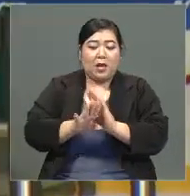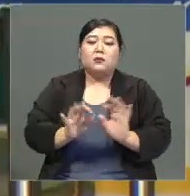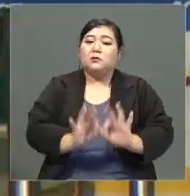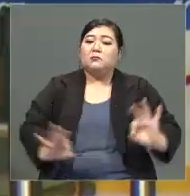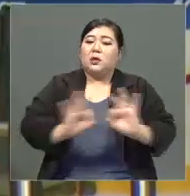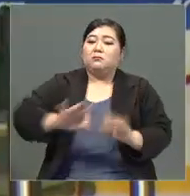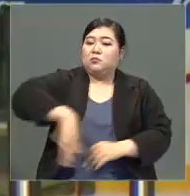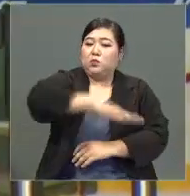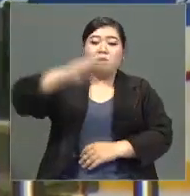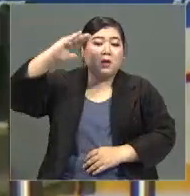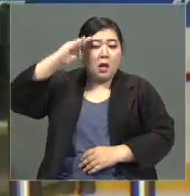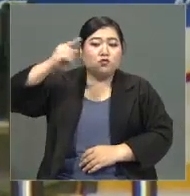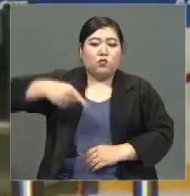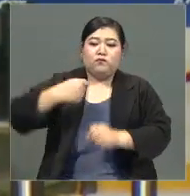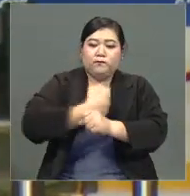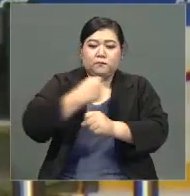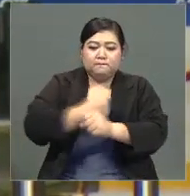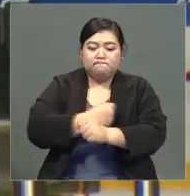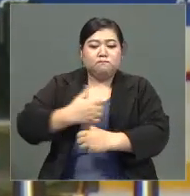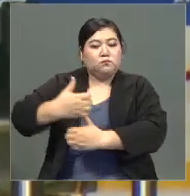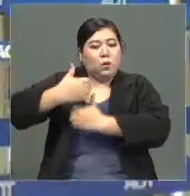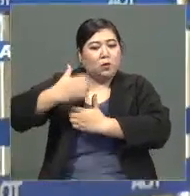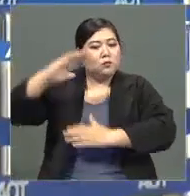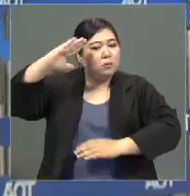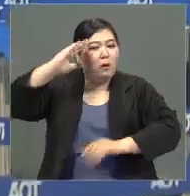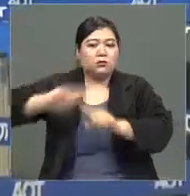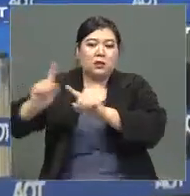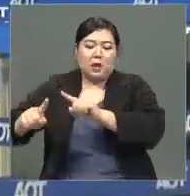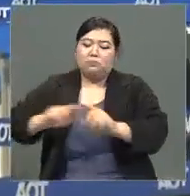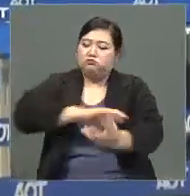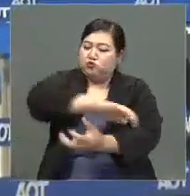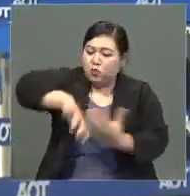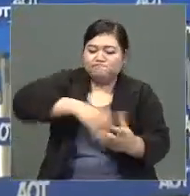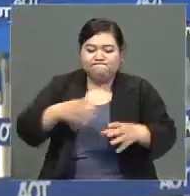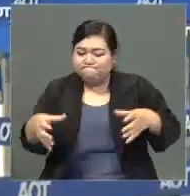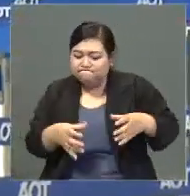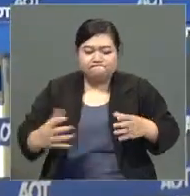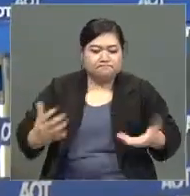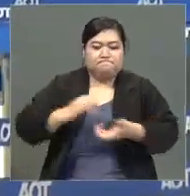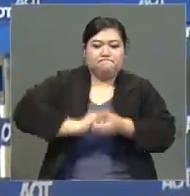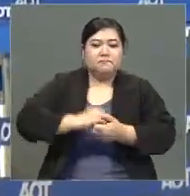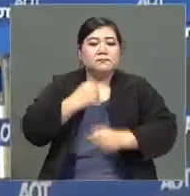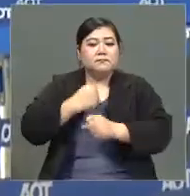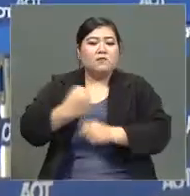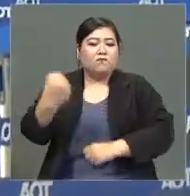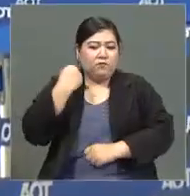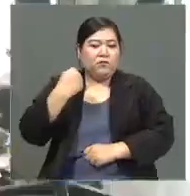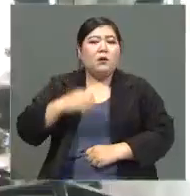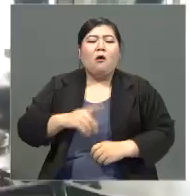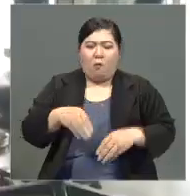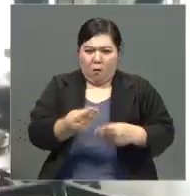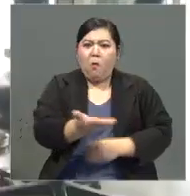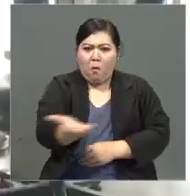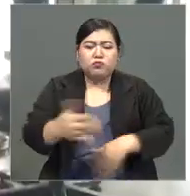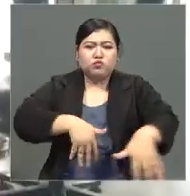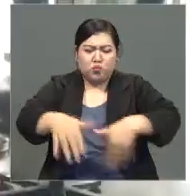ที่จะต้องฝึกทั้งการฝึกของกองทัพและการฝึกร่วมผสมเพื่อเพิ่มประสิทธิภาพความเป็นทหารอันนี้ก็ต้องขอความเห็นใจจ